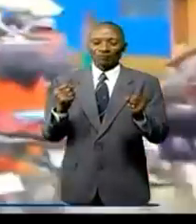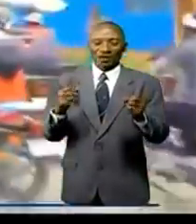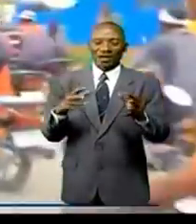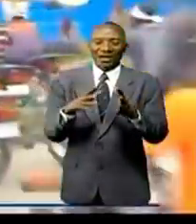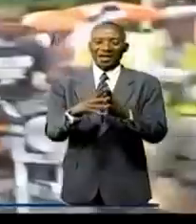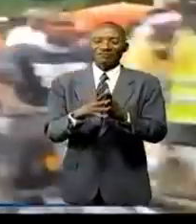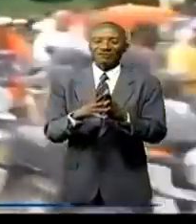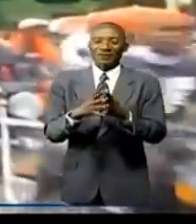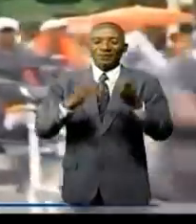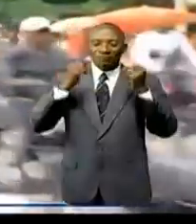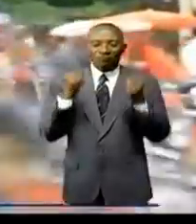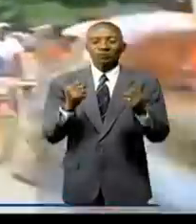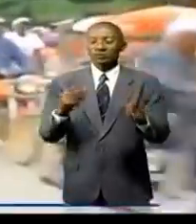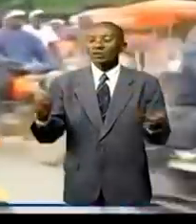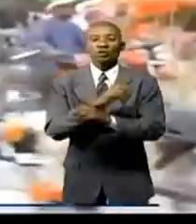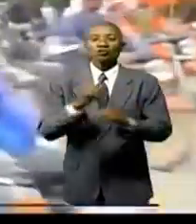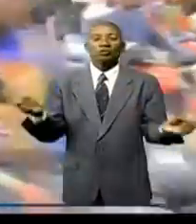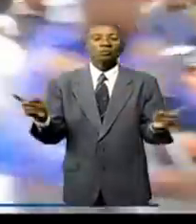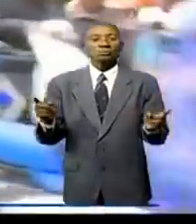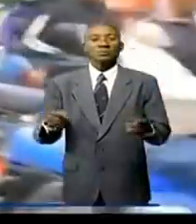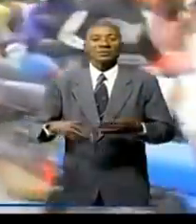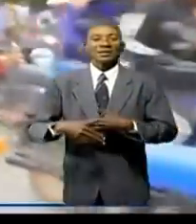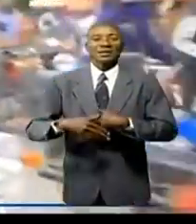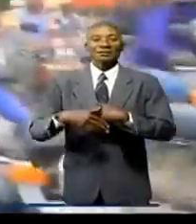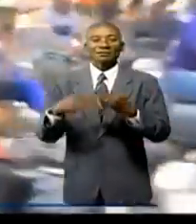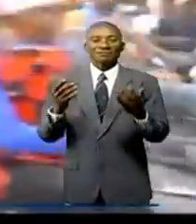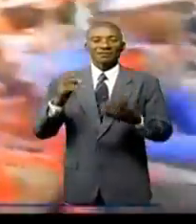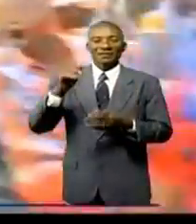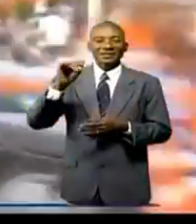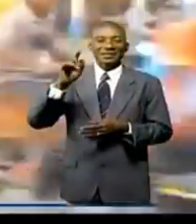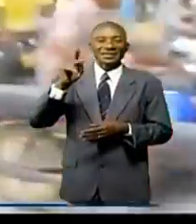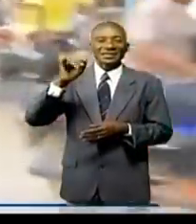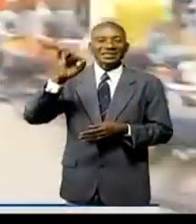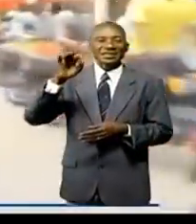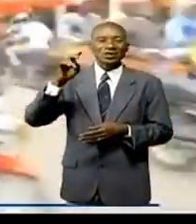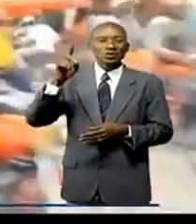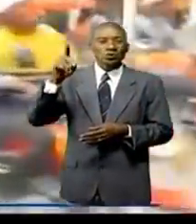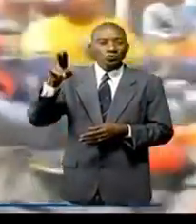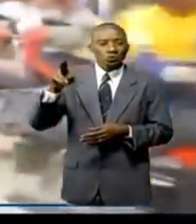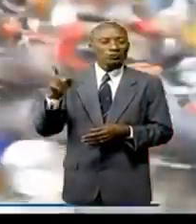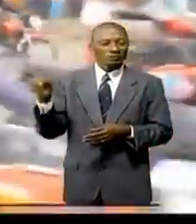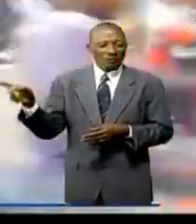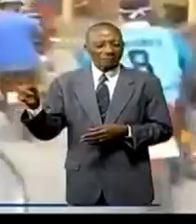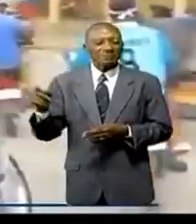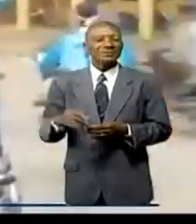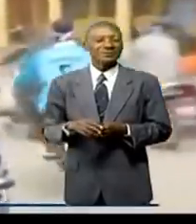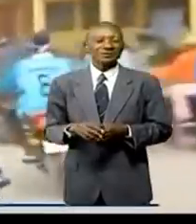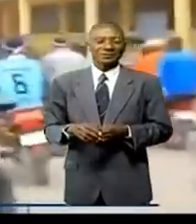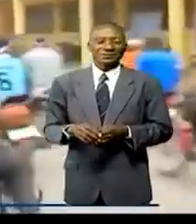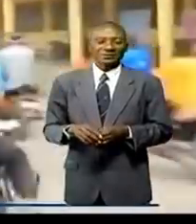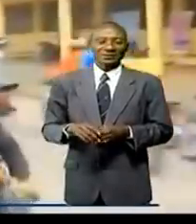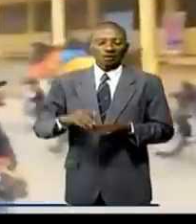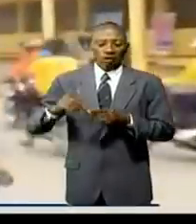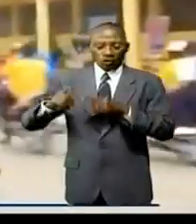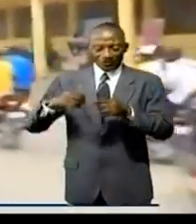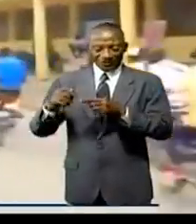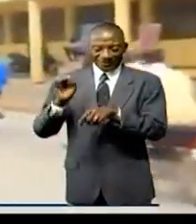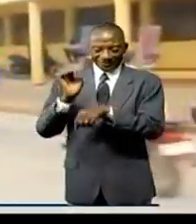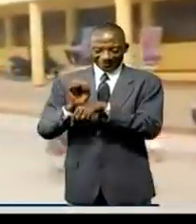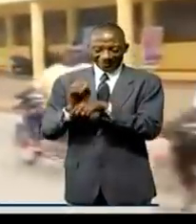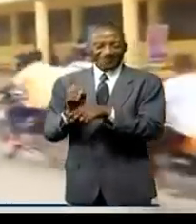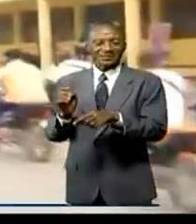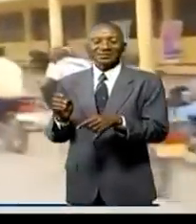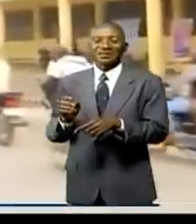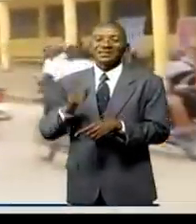de la ville de Kindu qui ont parcouru près de 4 km de la place de la cathédrale du Saint-Esprit, les ronds-points Koyidro et